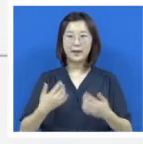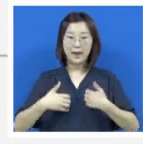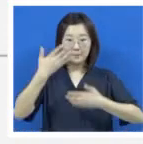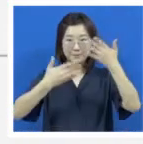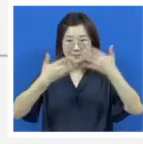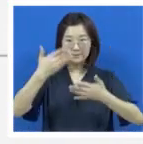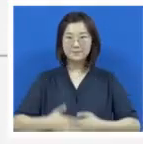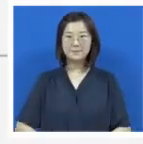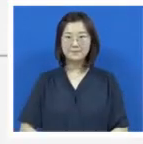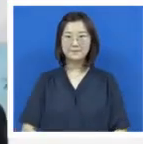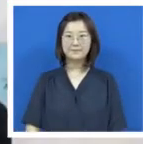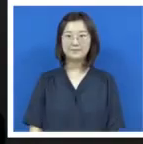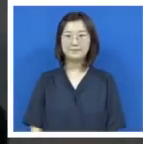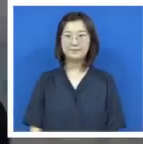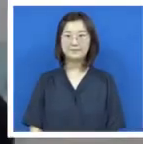beer